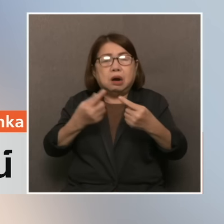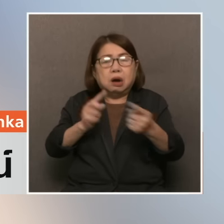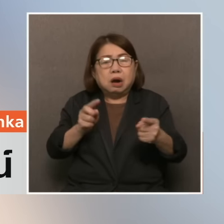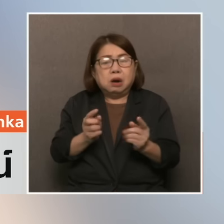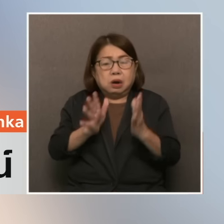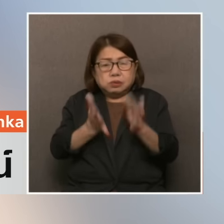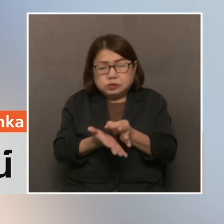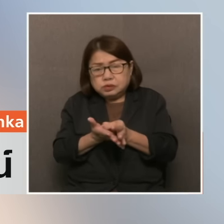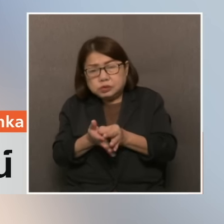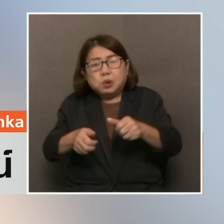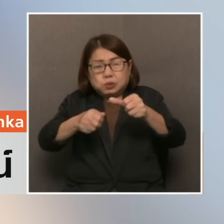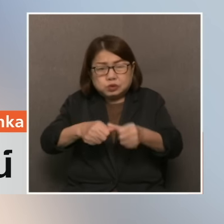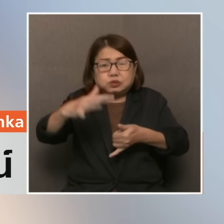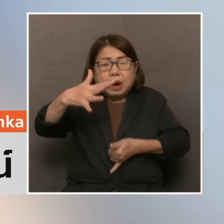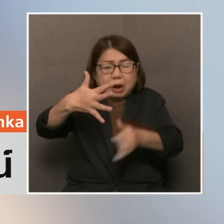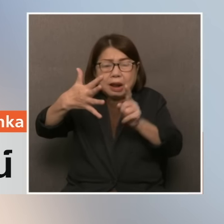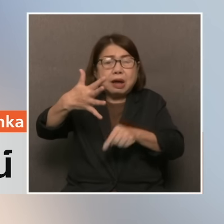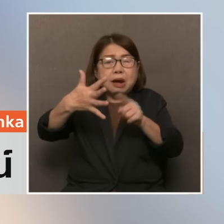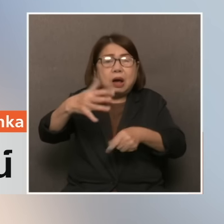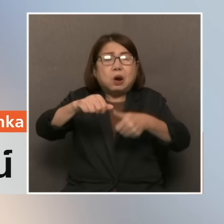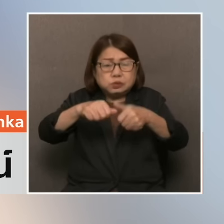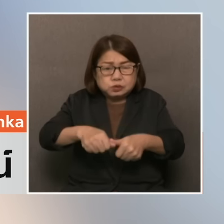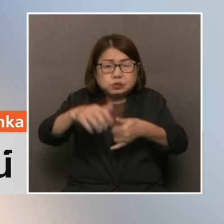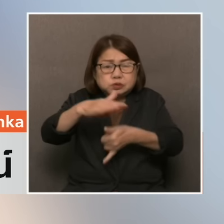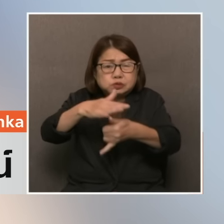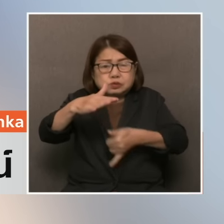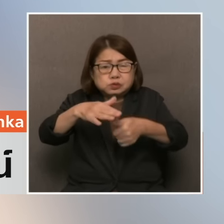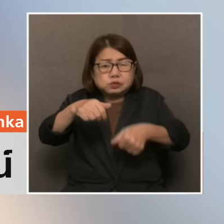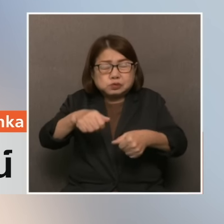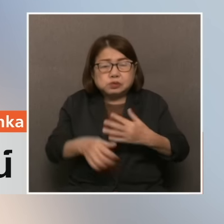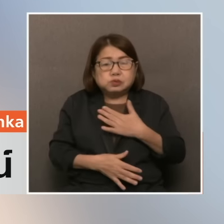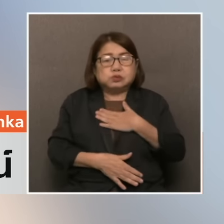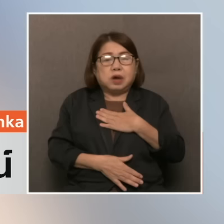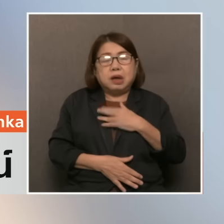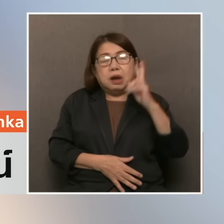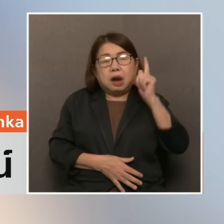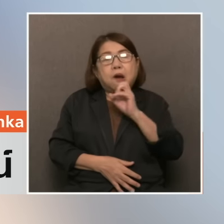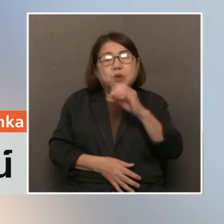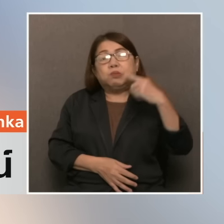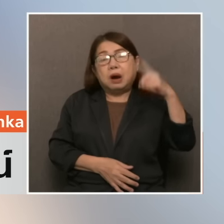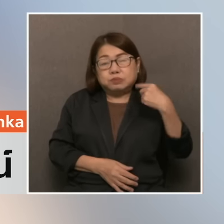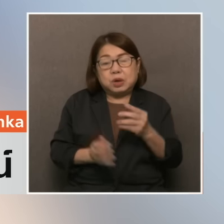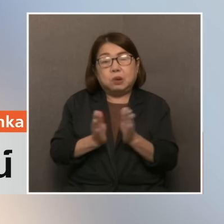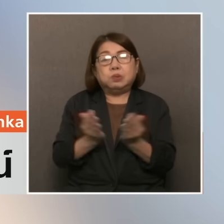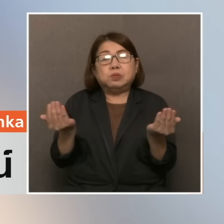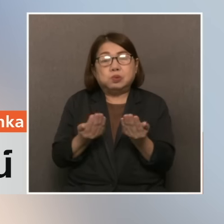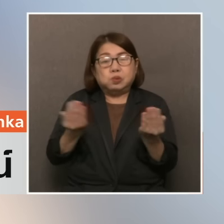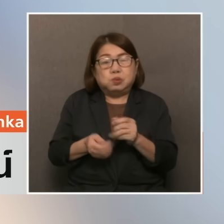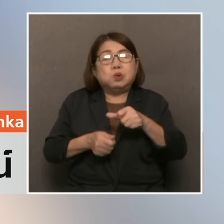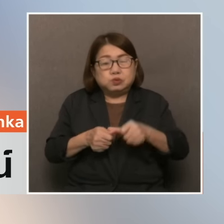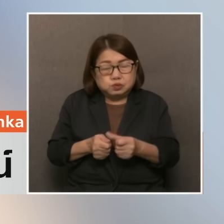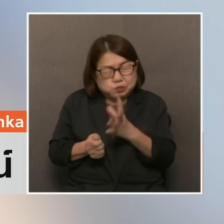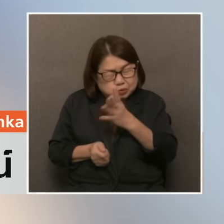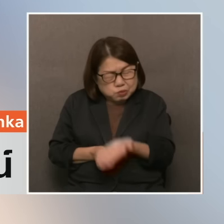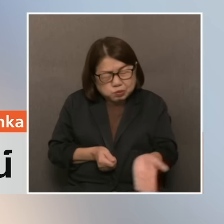ลูค้าทยัคงติดอยู่ภายในมีรายงานนะครับว่าหิงควานึงแลวก็ลูกของเธอติดอยู่ให้างทั้งคืนเลย